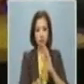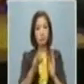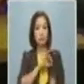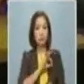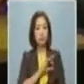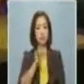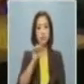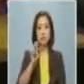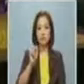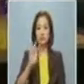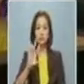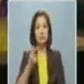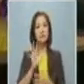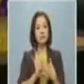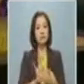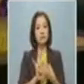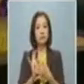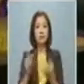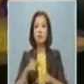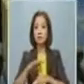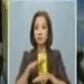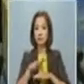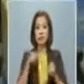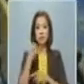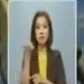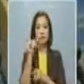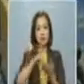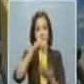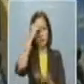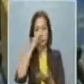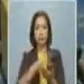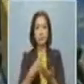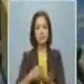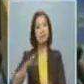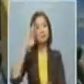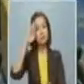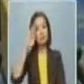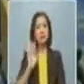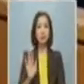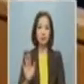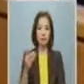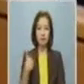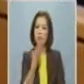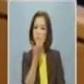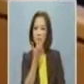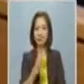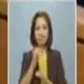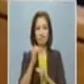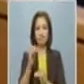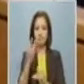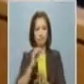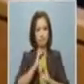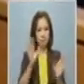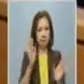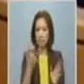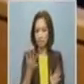ใหญ่แสดงความเป็นห่วงถึงวาระการดำรงตำแหน่งของสภาการศึกษาวิชาการทหารผู้ทรงคุณวุฒิที่ไม่มีการกำหนดให้ชัดเจ